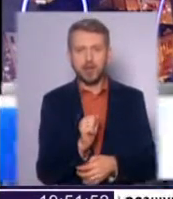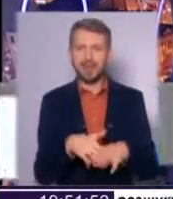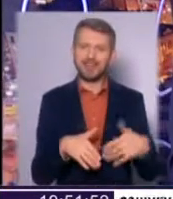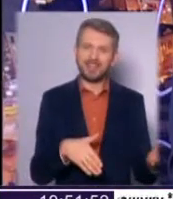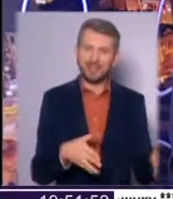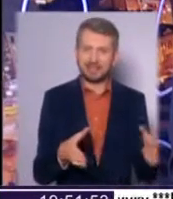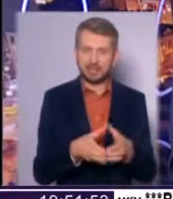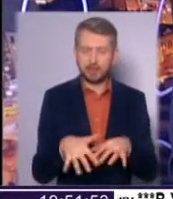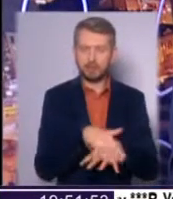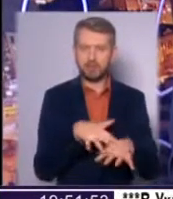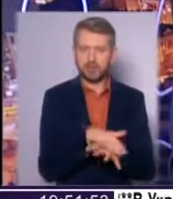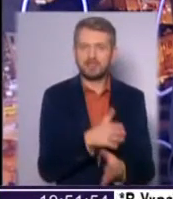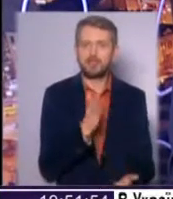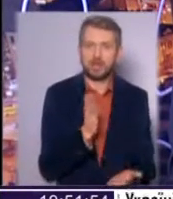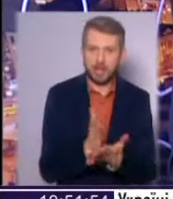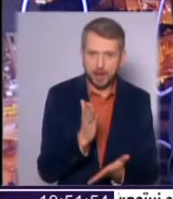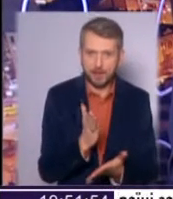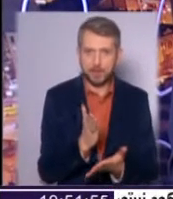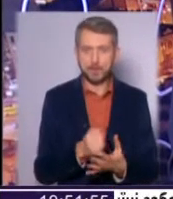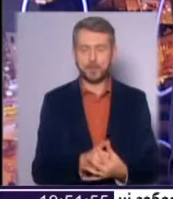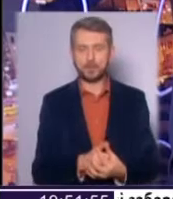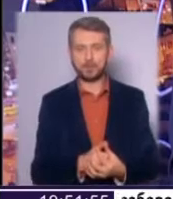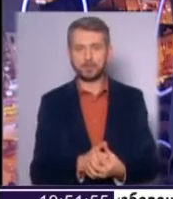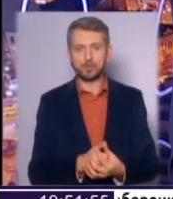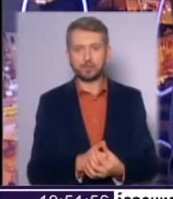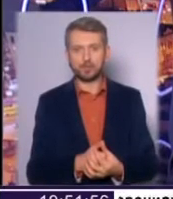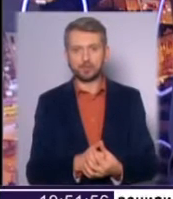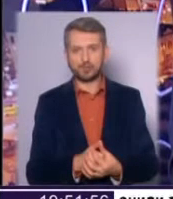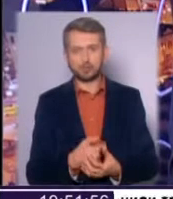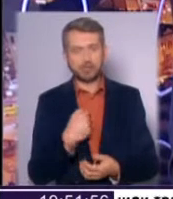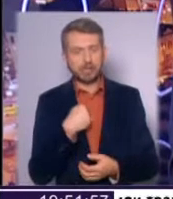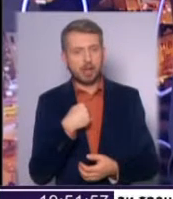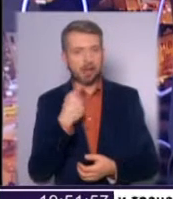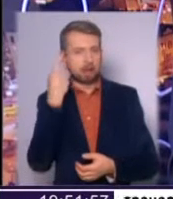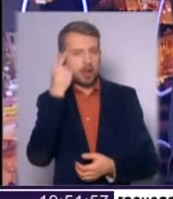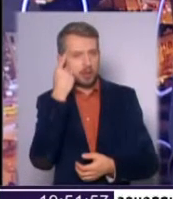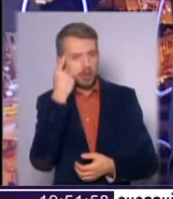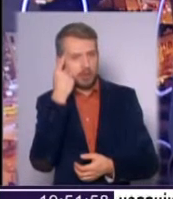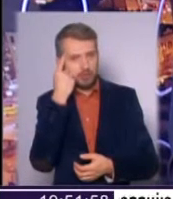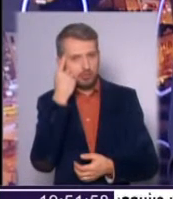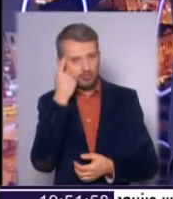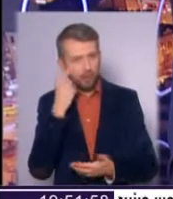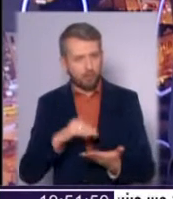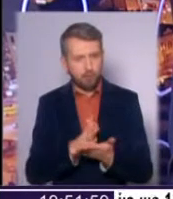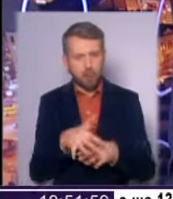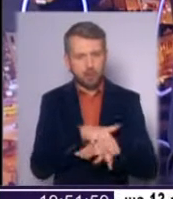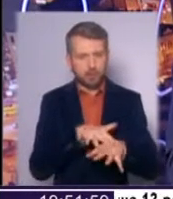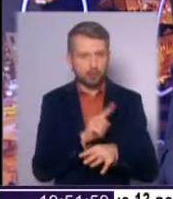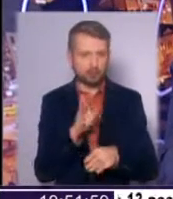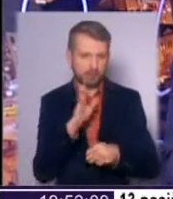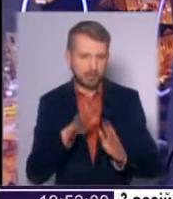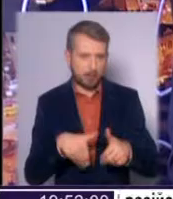сили в суспільстві мають місце. Я гадаю, політикум щось запропонує виборцю